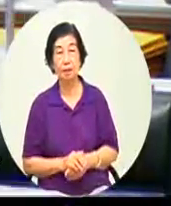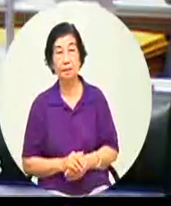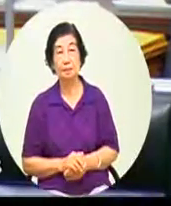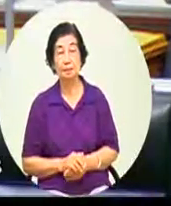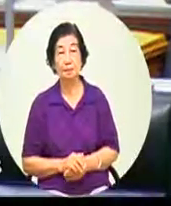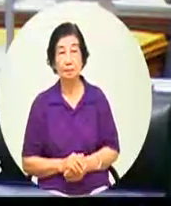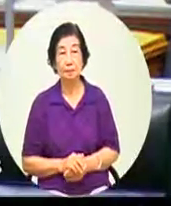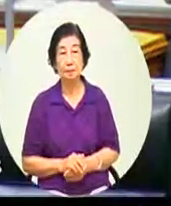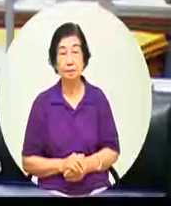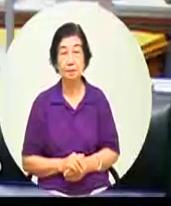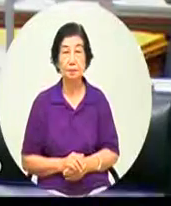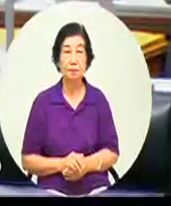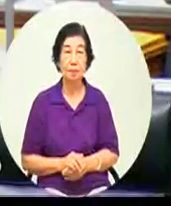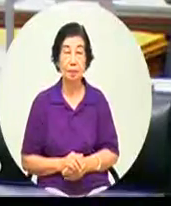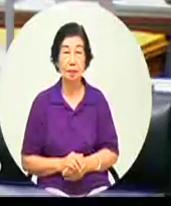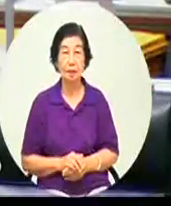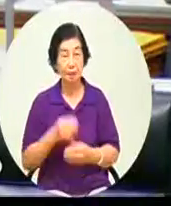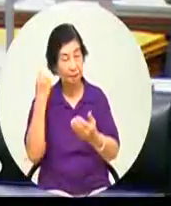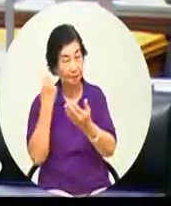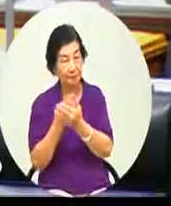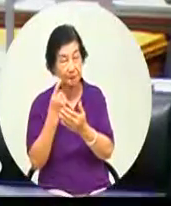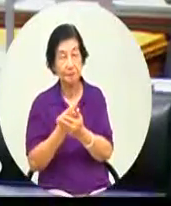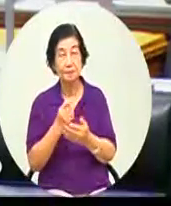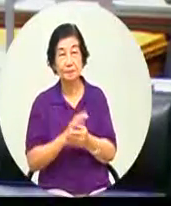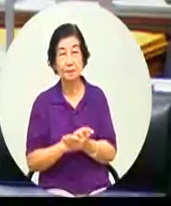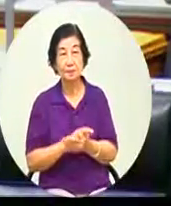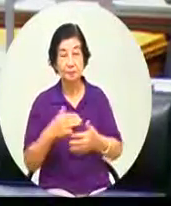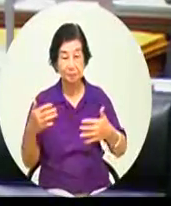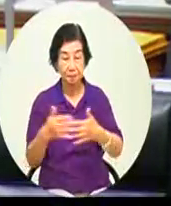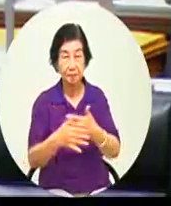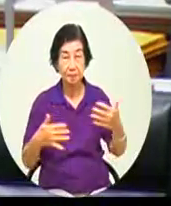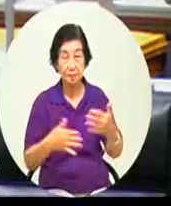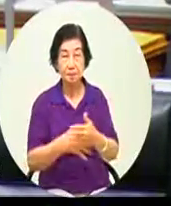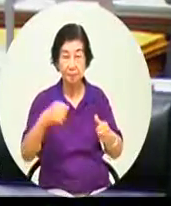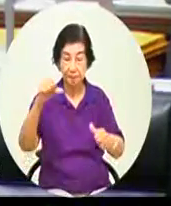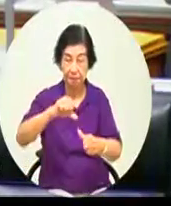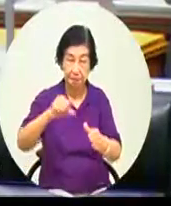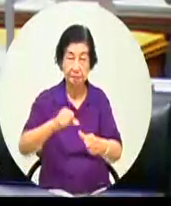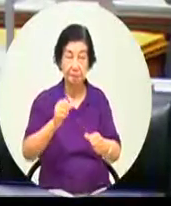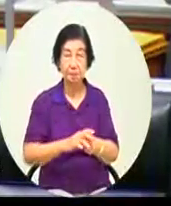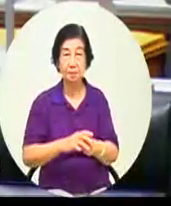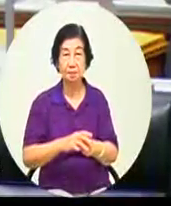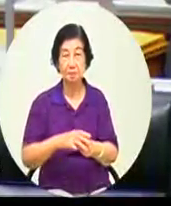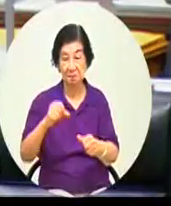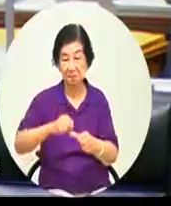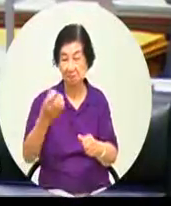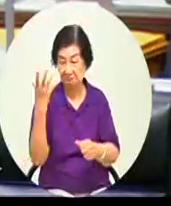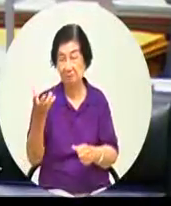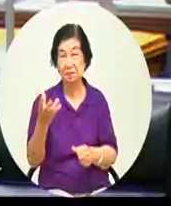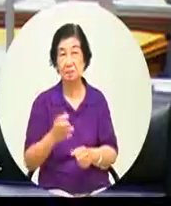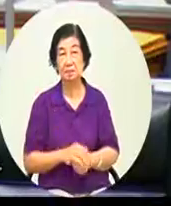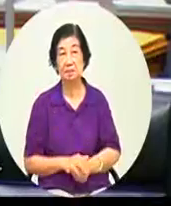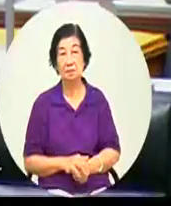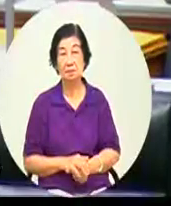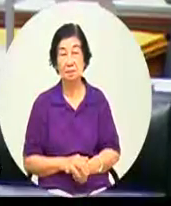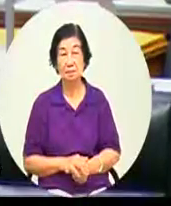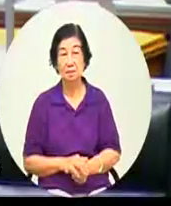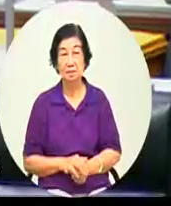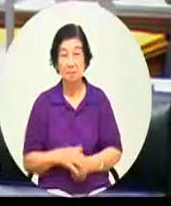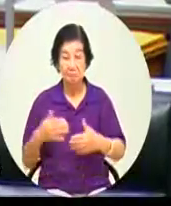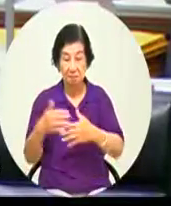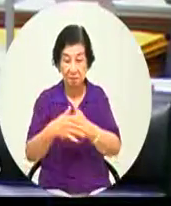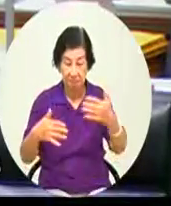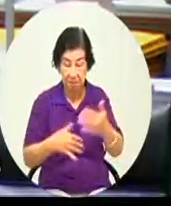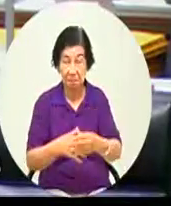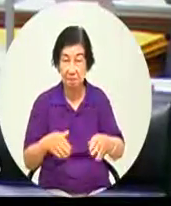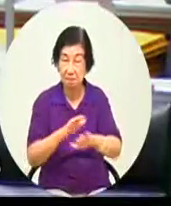讨论讲，交通罚款不要编那么多，交通罚款不是迈向交通安全